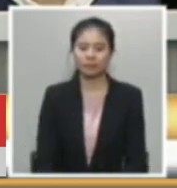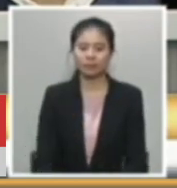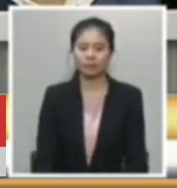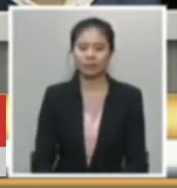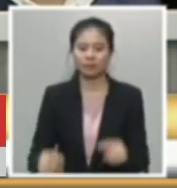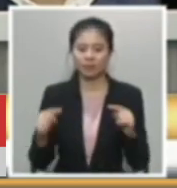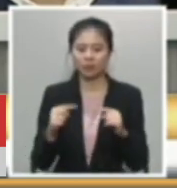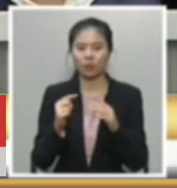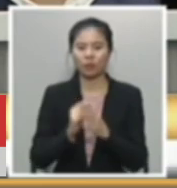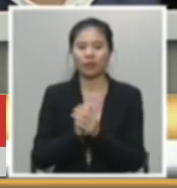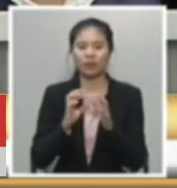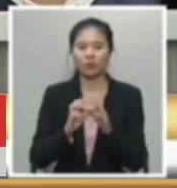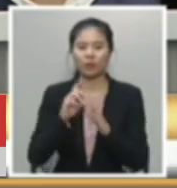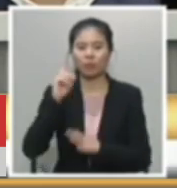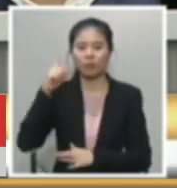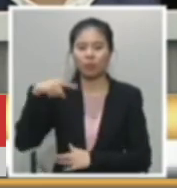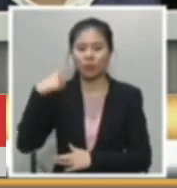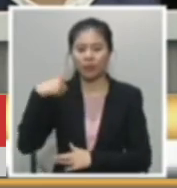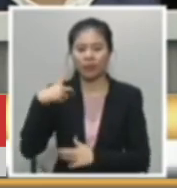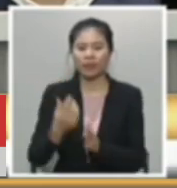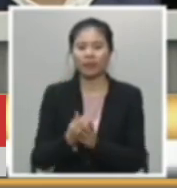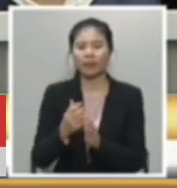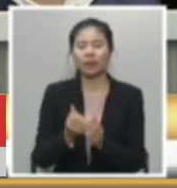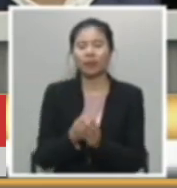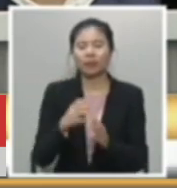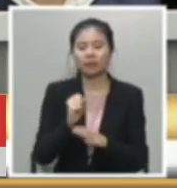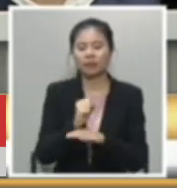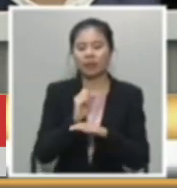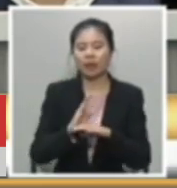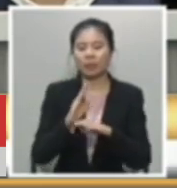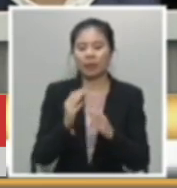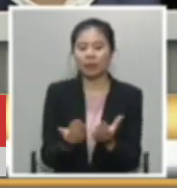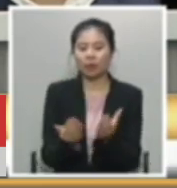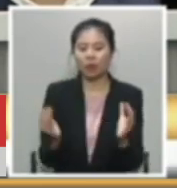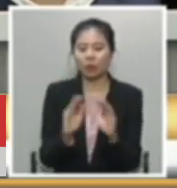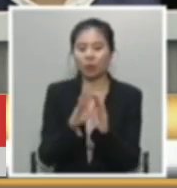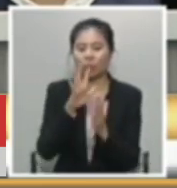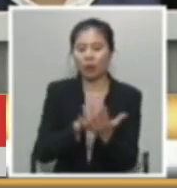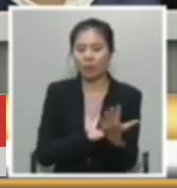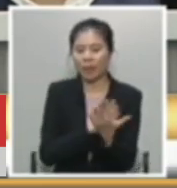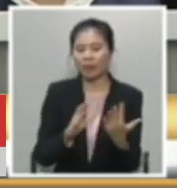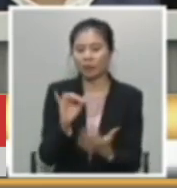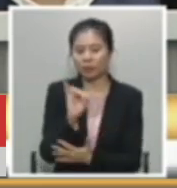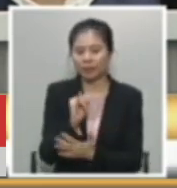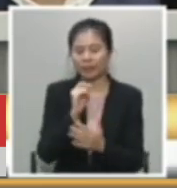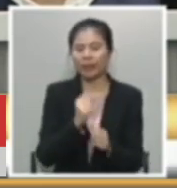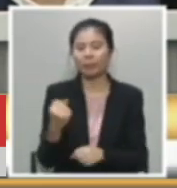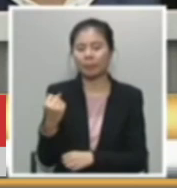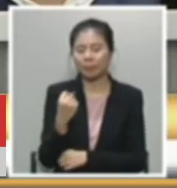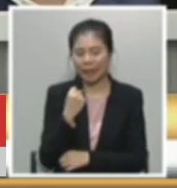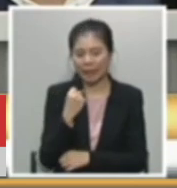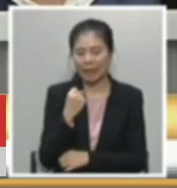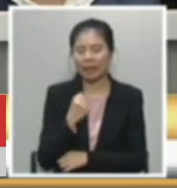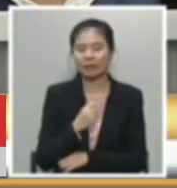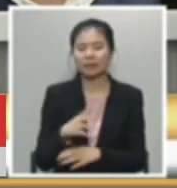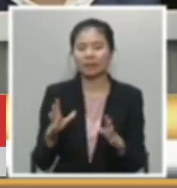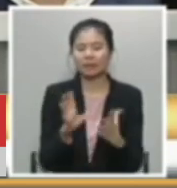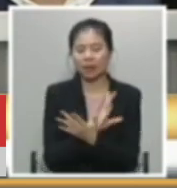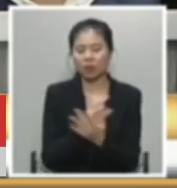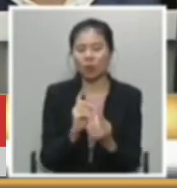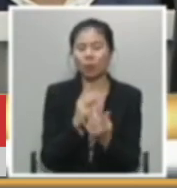การสตรีและสถาบันครอบครัวแผนยุทธศาสตร์เสริมสร้างพลังทางสังคมงบประม